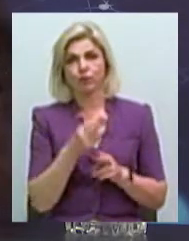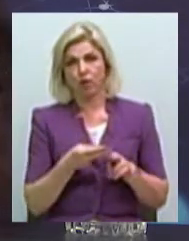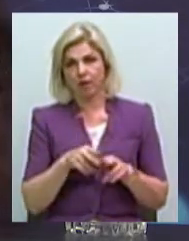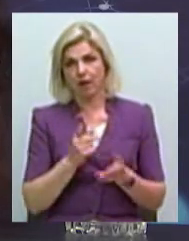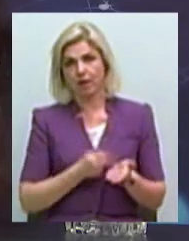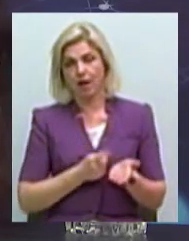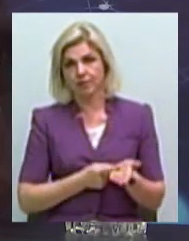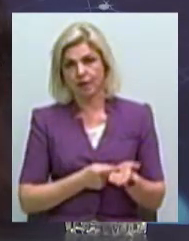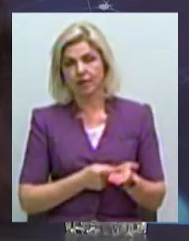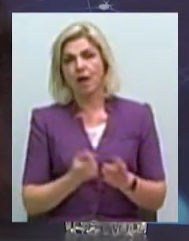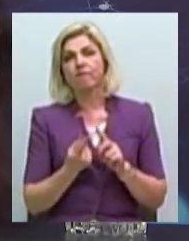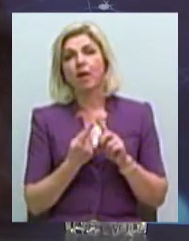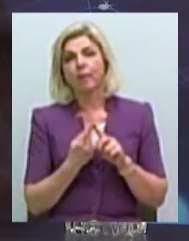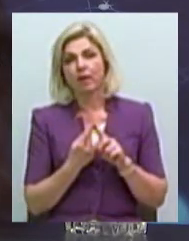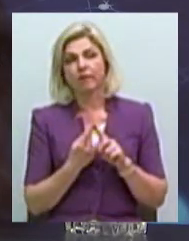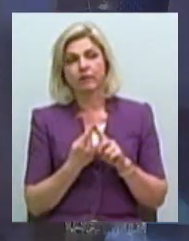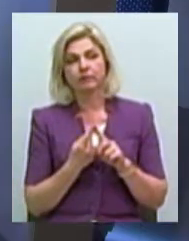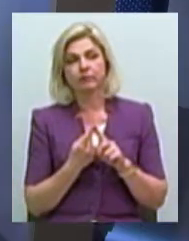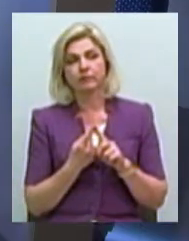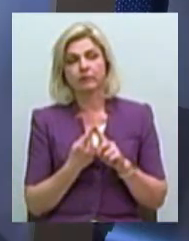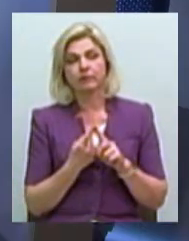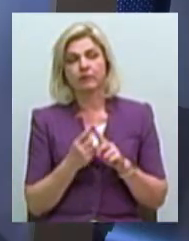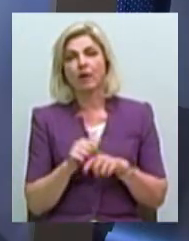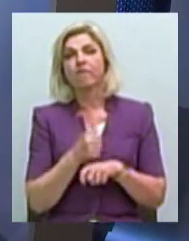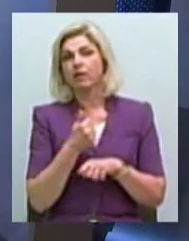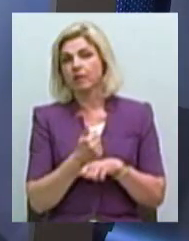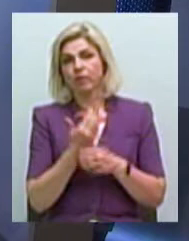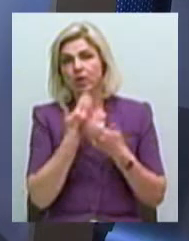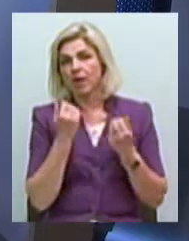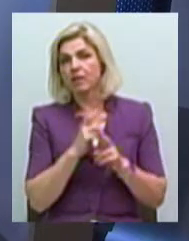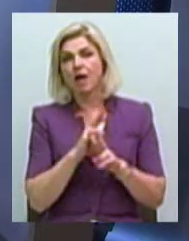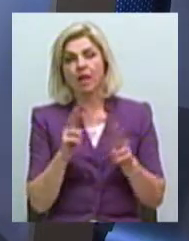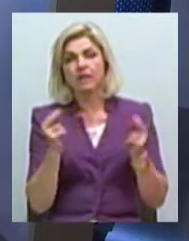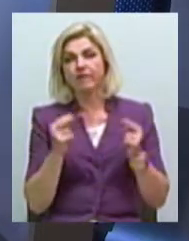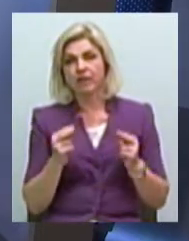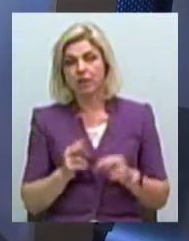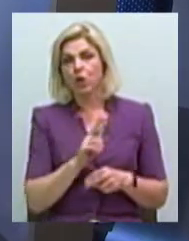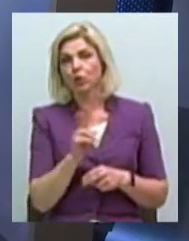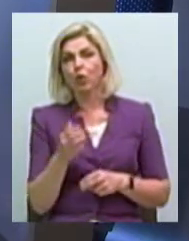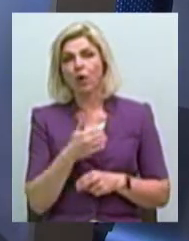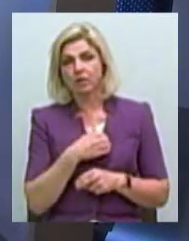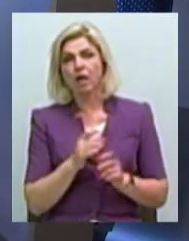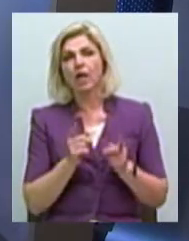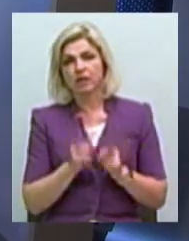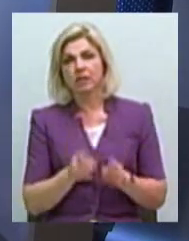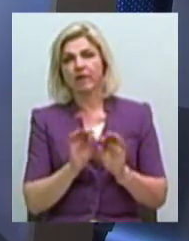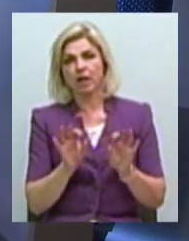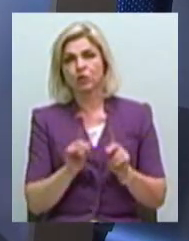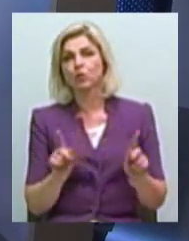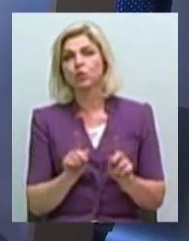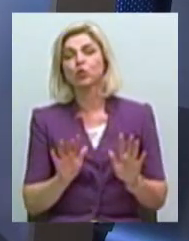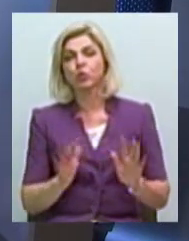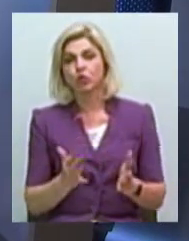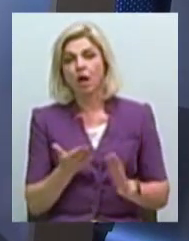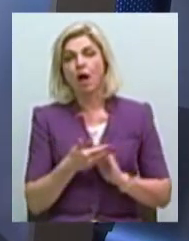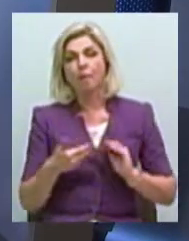доказать. Во-первых, в основном нет никаких свидетелей, которые хотели бы действительно рассказать, что случилось. Мы